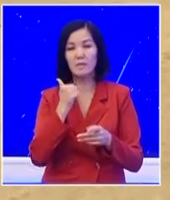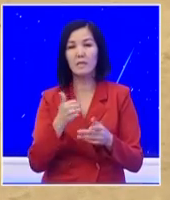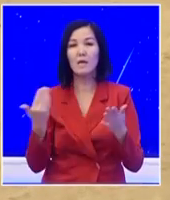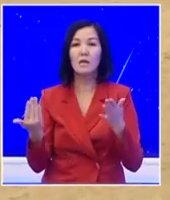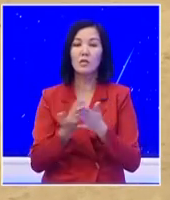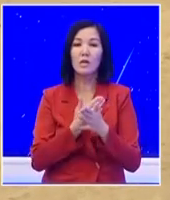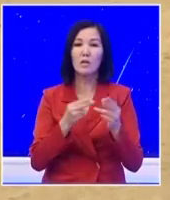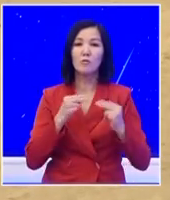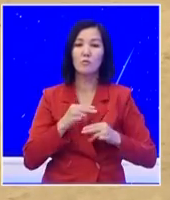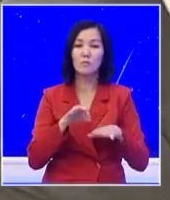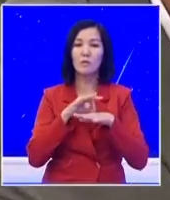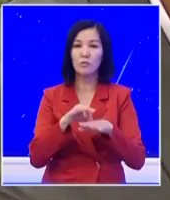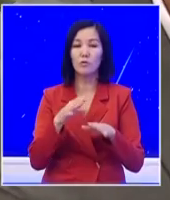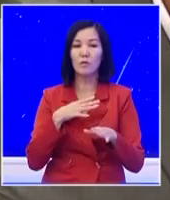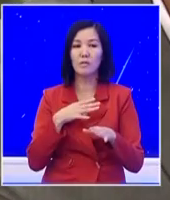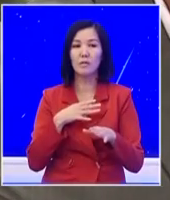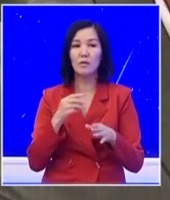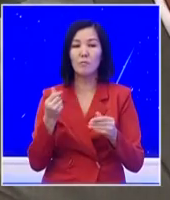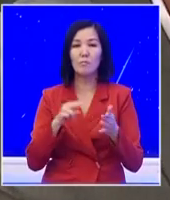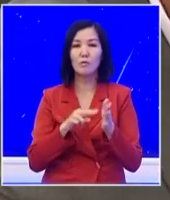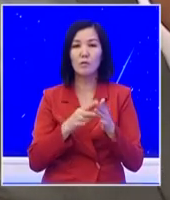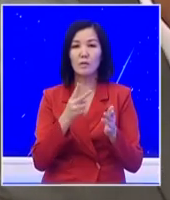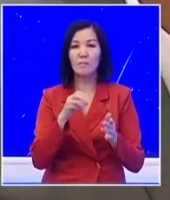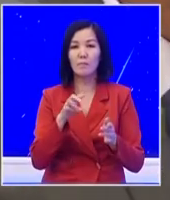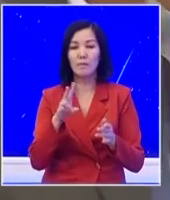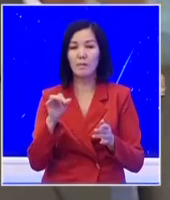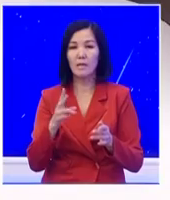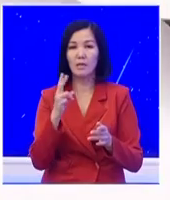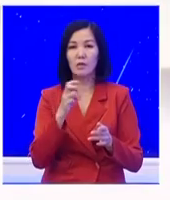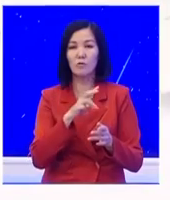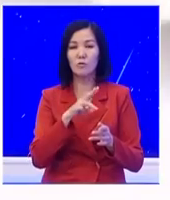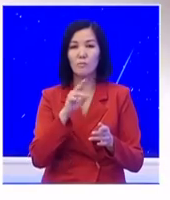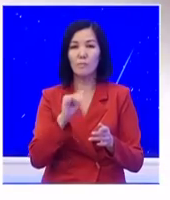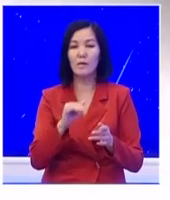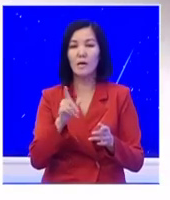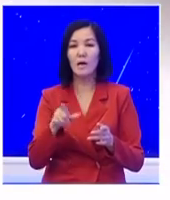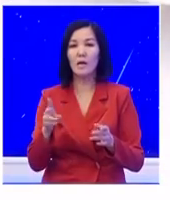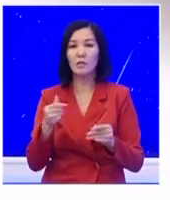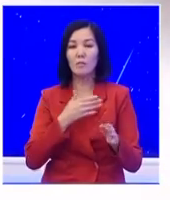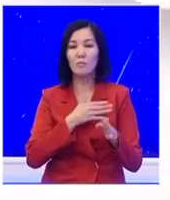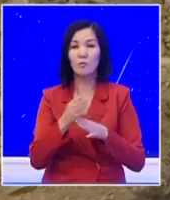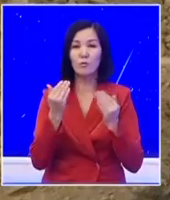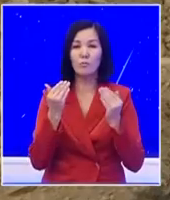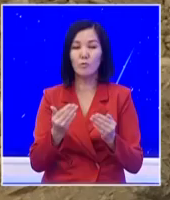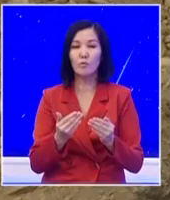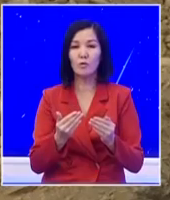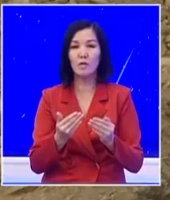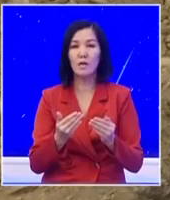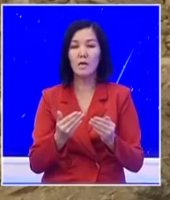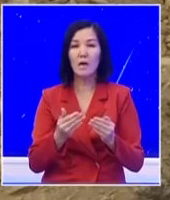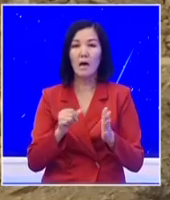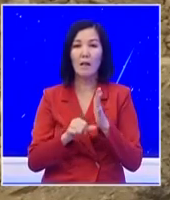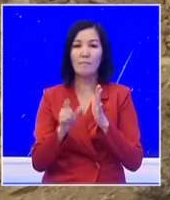Жаңалау жұмыстары мамыр айында басталып, бюджеттен 1 миллиард 200 мың теңгеден аса қаражат бөлінген. Бүгінде 60 адам жұмыс істеп